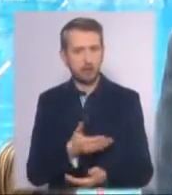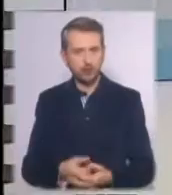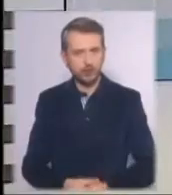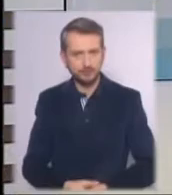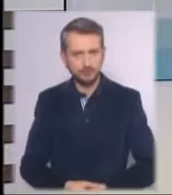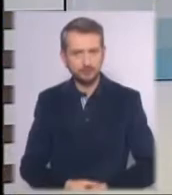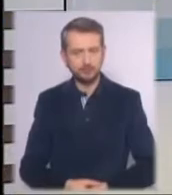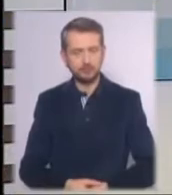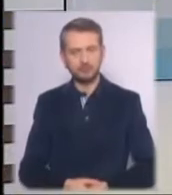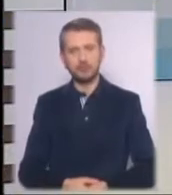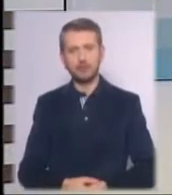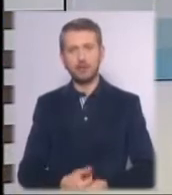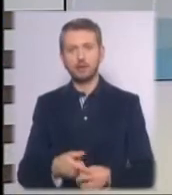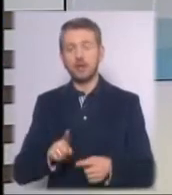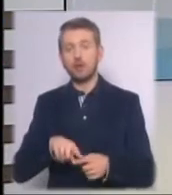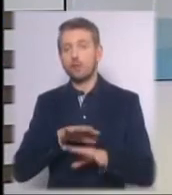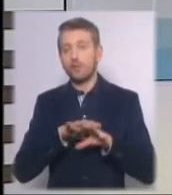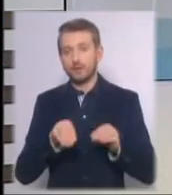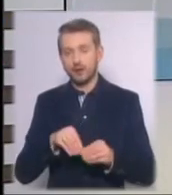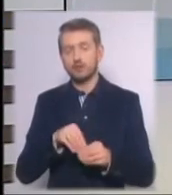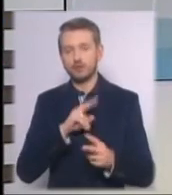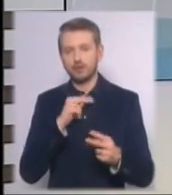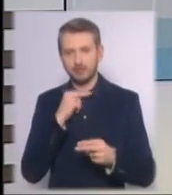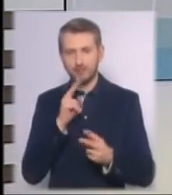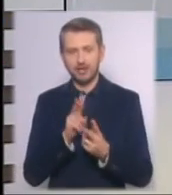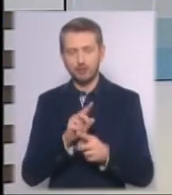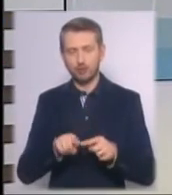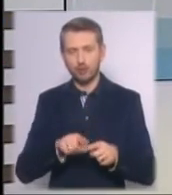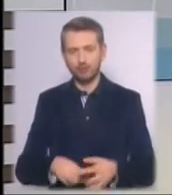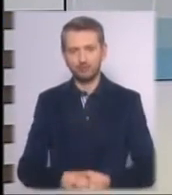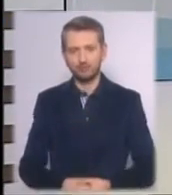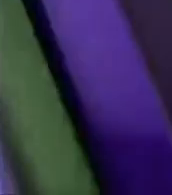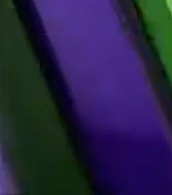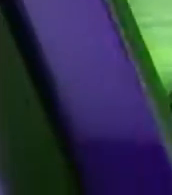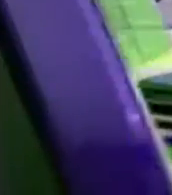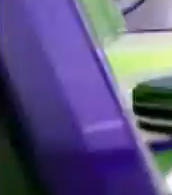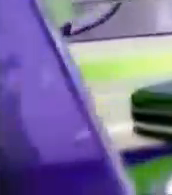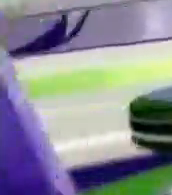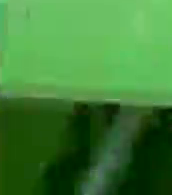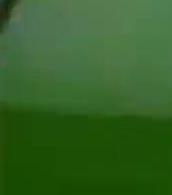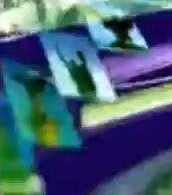Что ж, на сьому все. Дякую за увагу. Хай щастить.